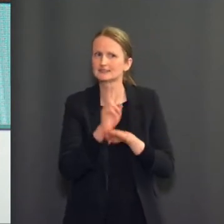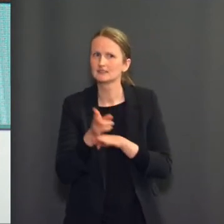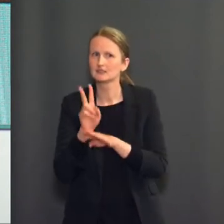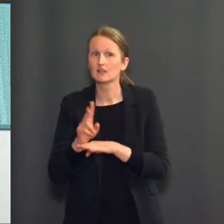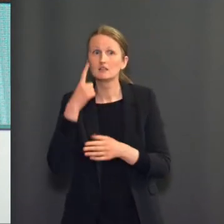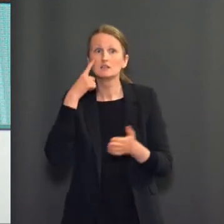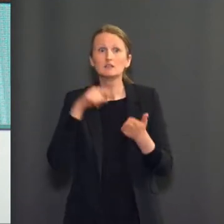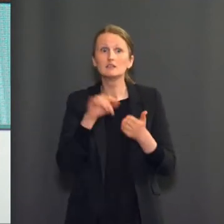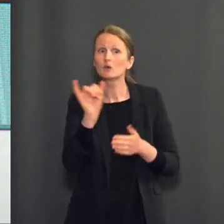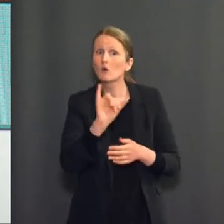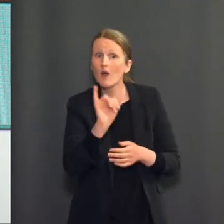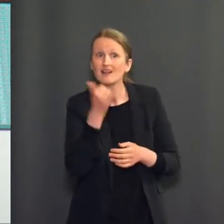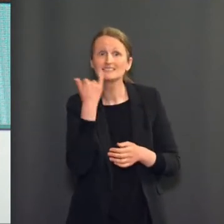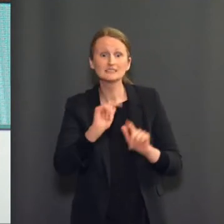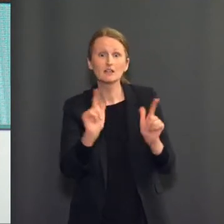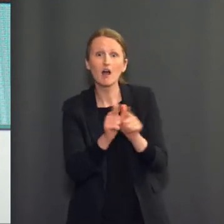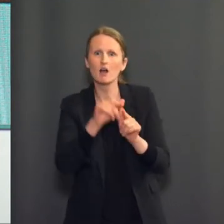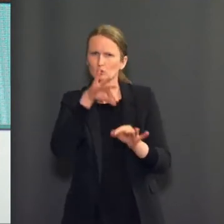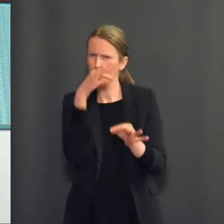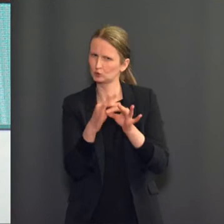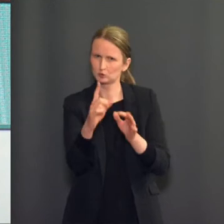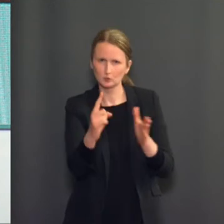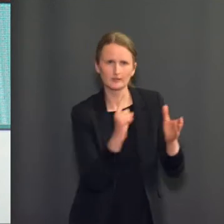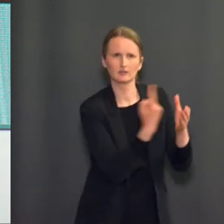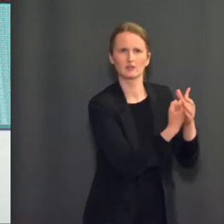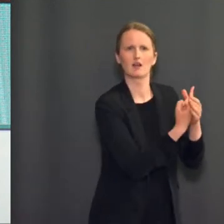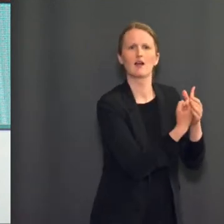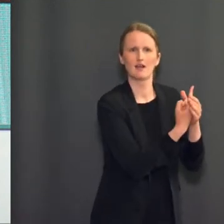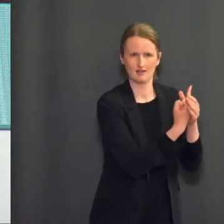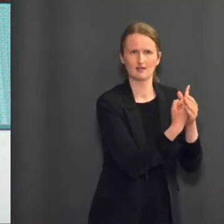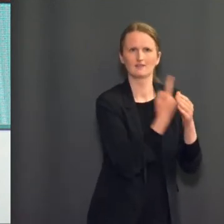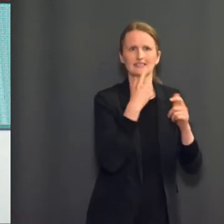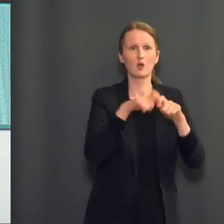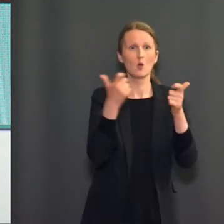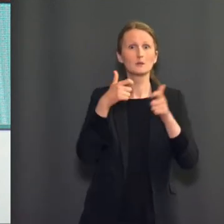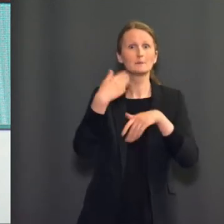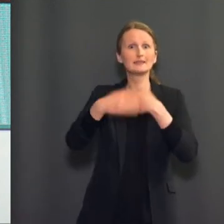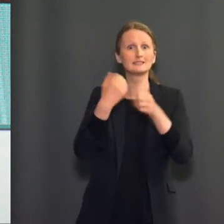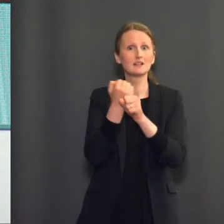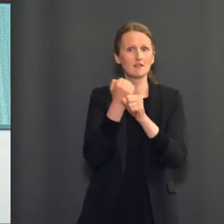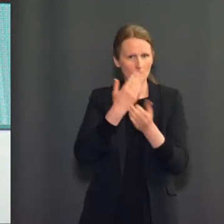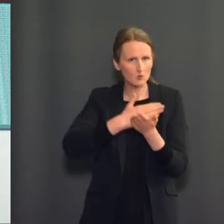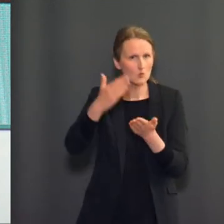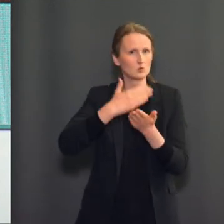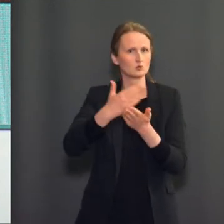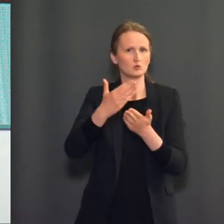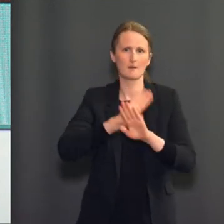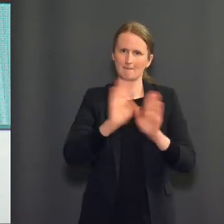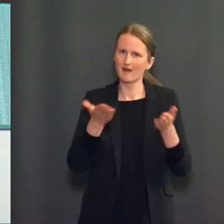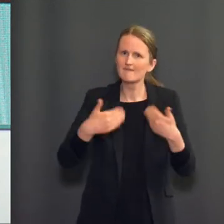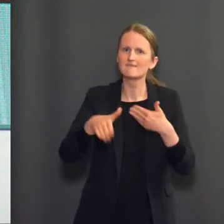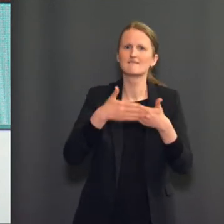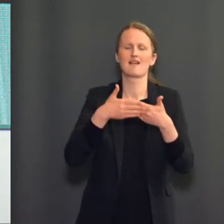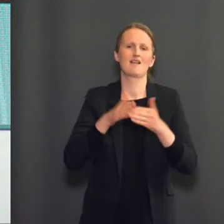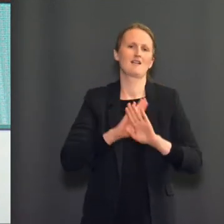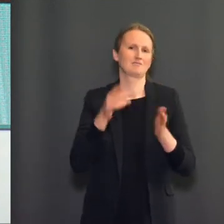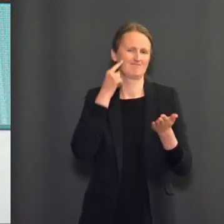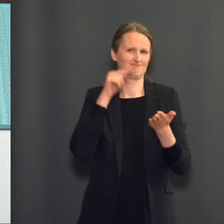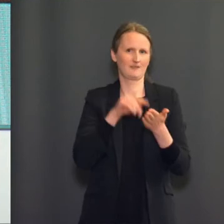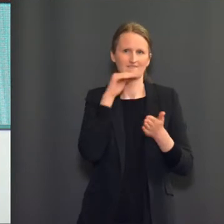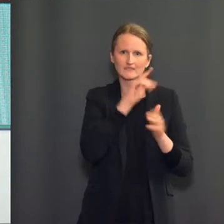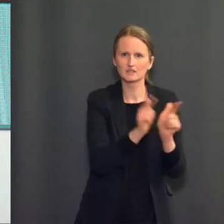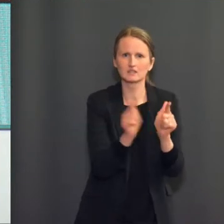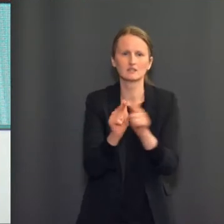voire contraindrait à une fermeture temporaire les entreprises. Ces tests antigéniques rapides sont donc un